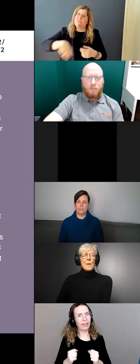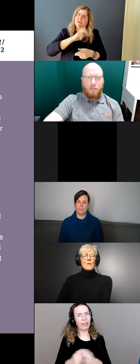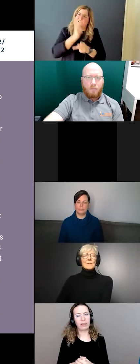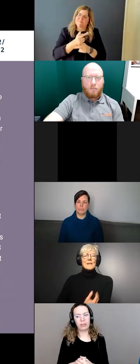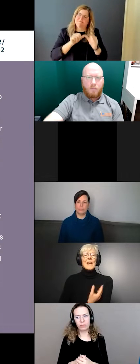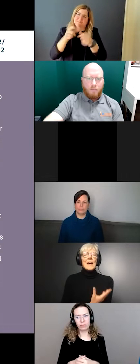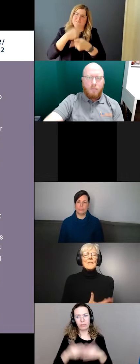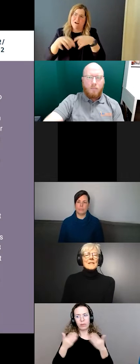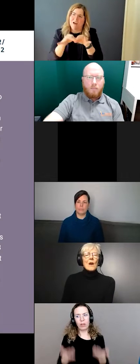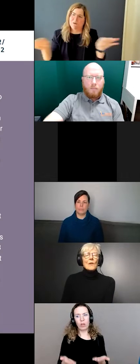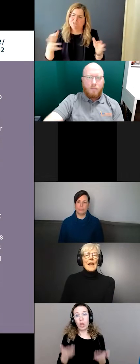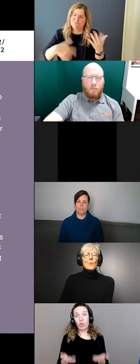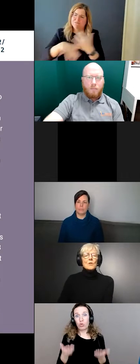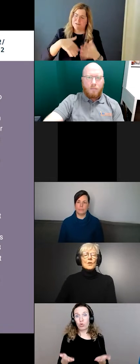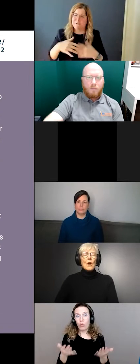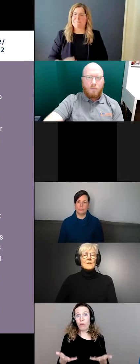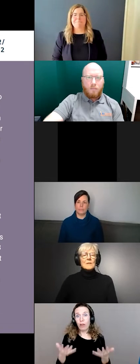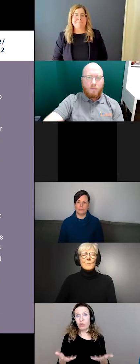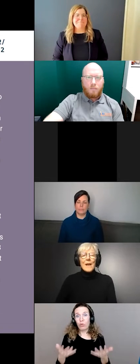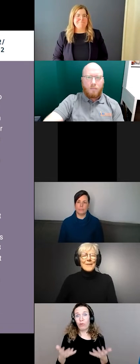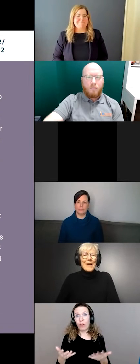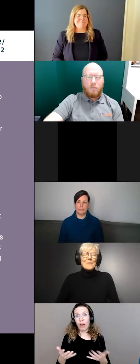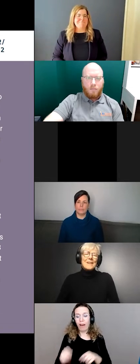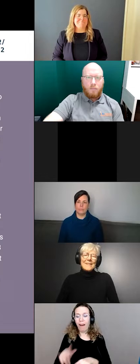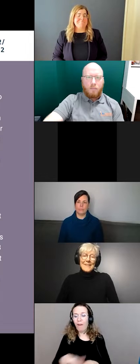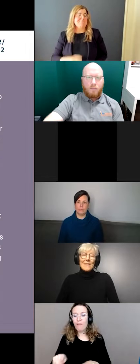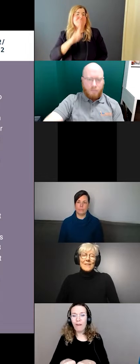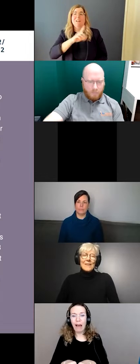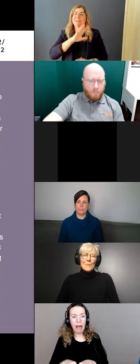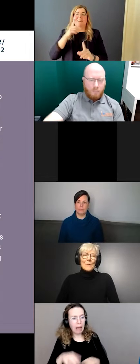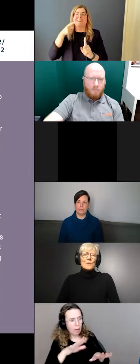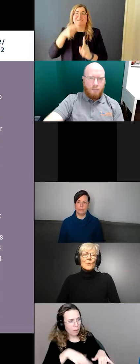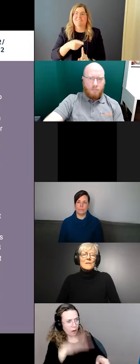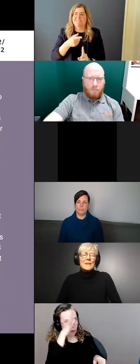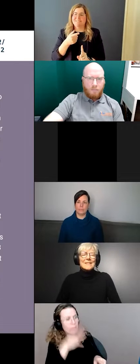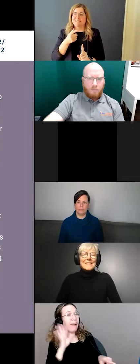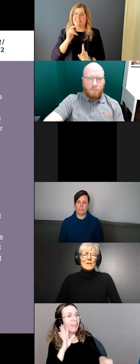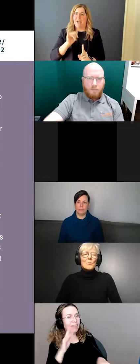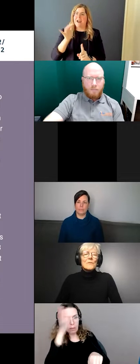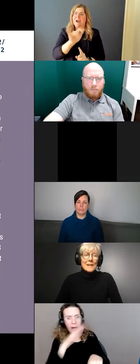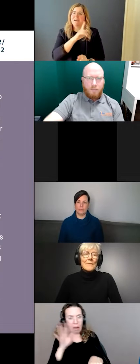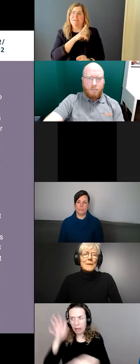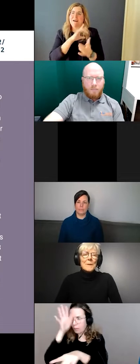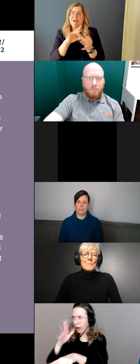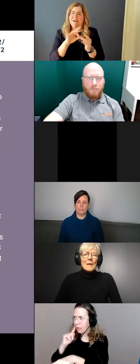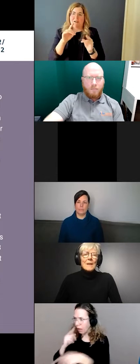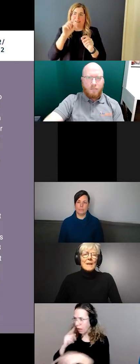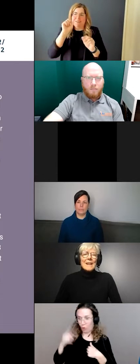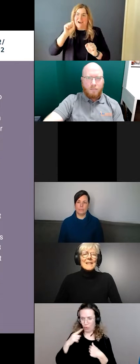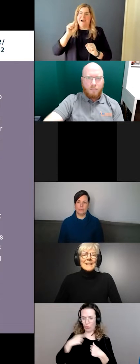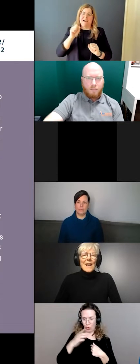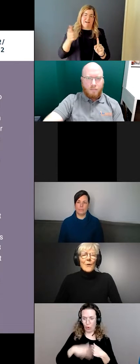bien développée. Et souvent, ils montraient aux autres enfants qui n'avaient pas de